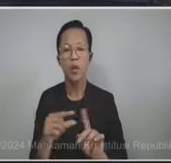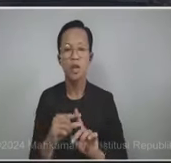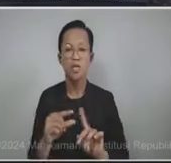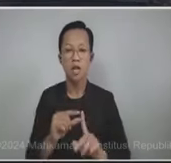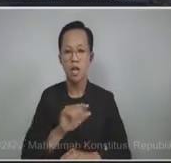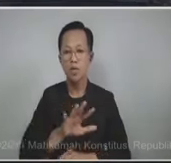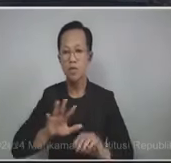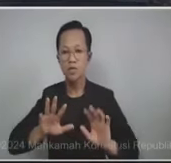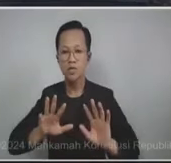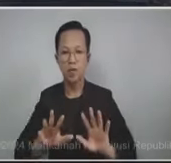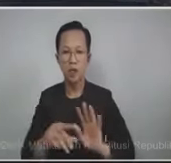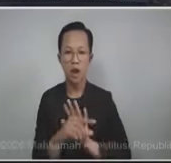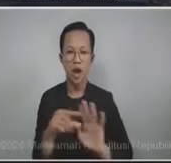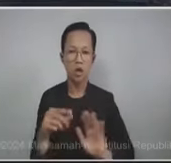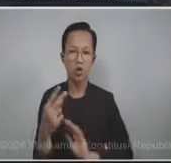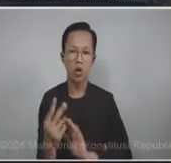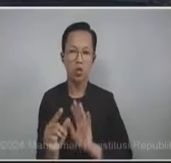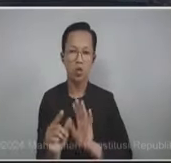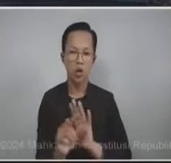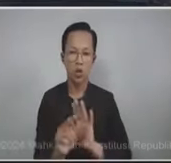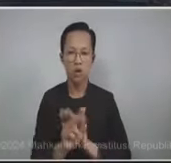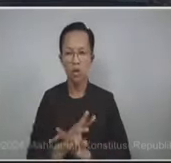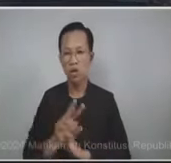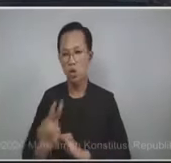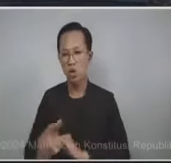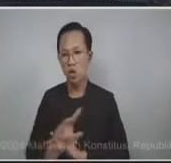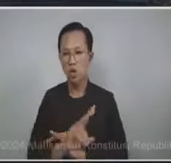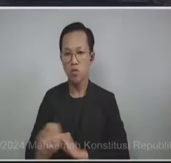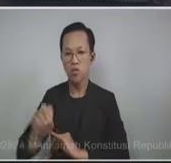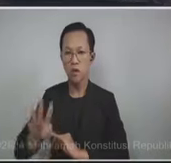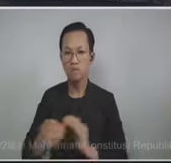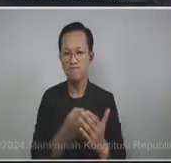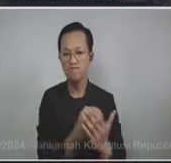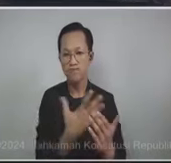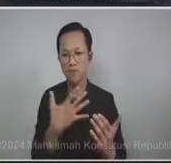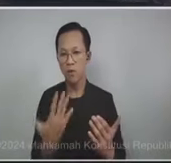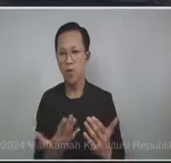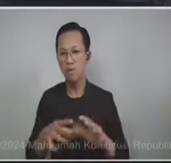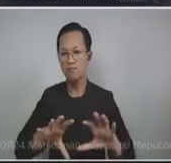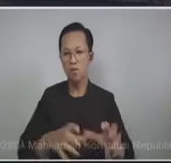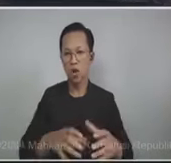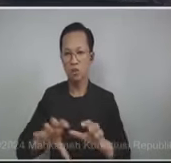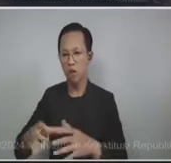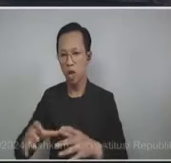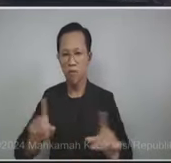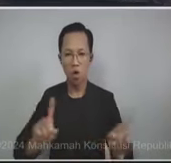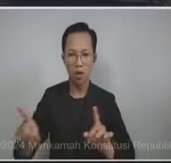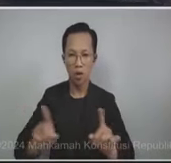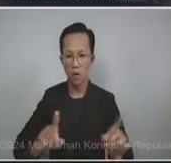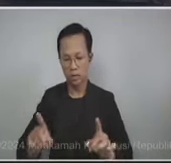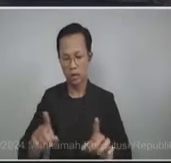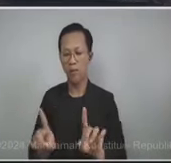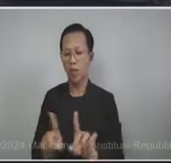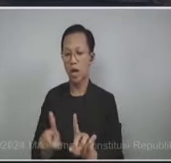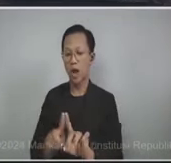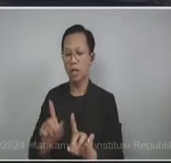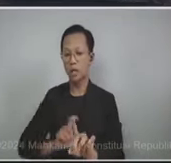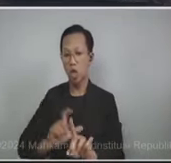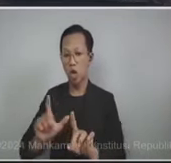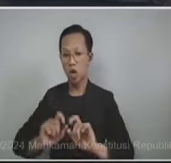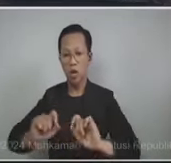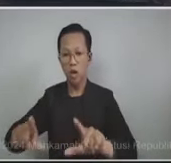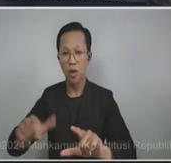59 ayat 2 undang-undang 32 2004 adalah partai politik atau gabungan partai politik dapat mendaftarkan Pasangan calon apabila memenuhi